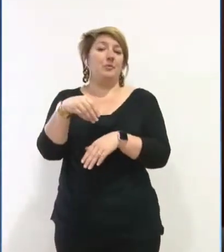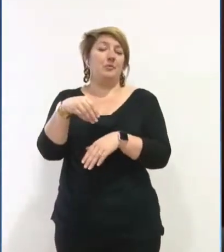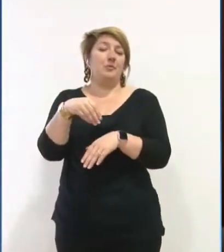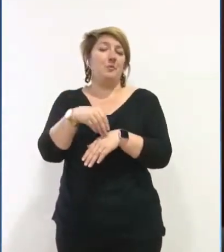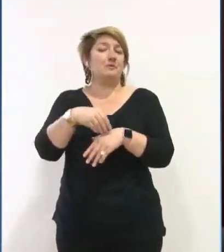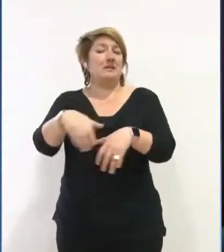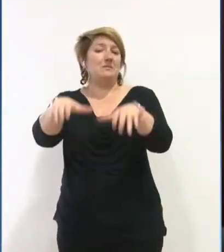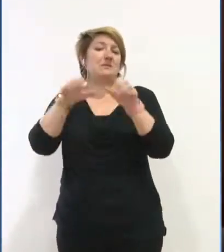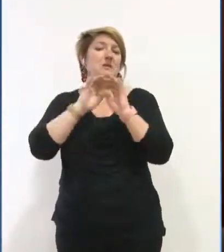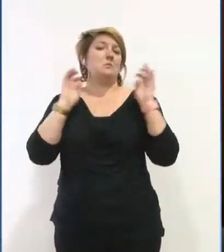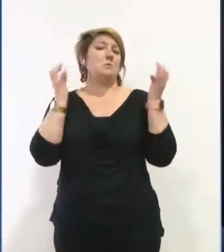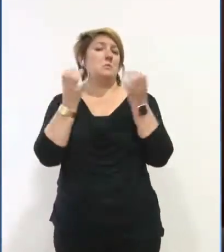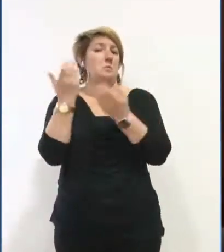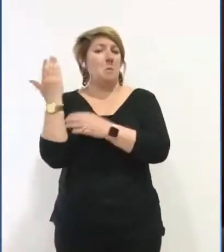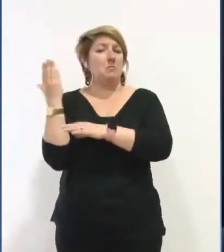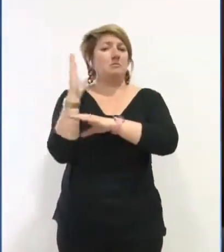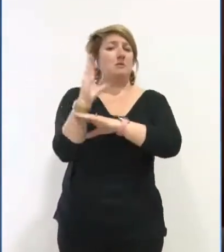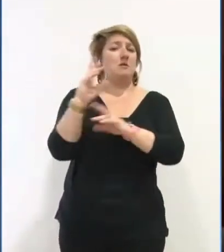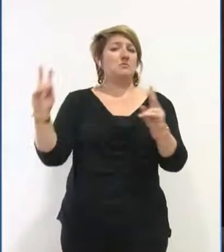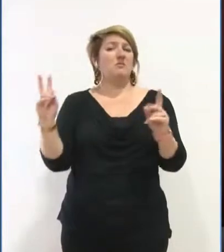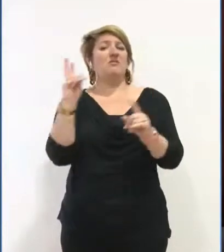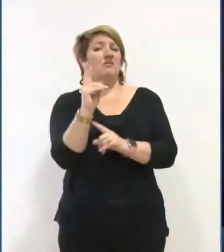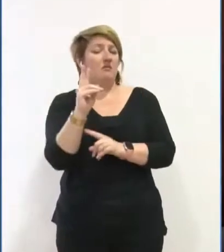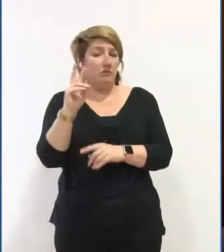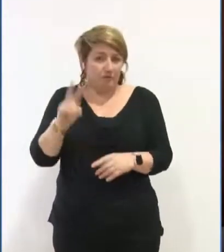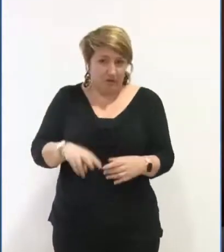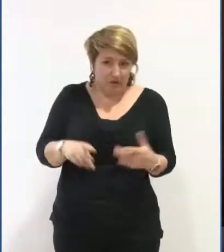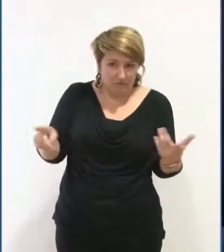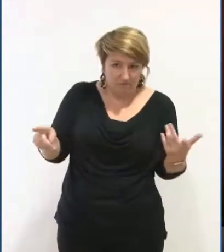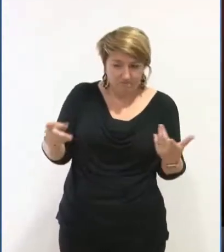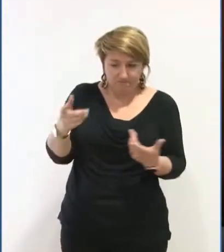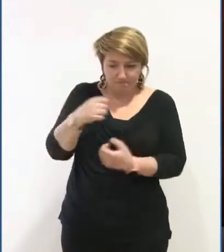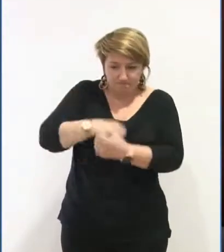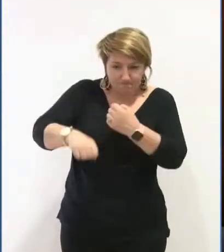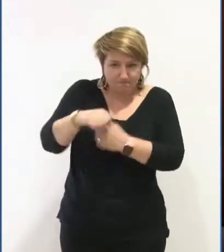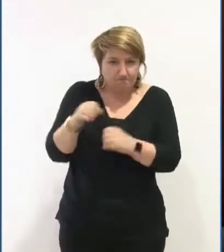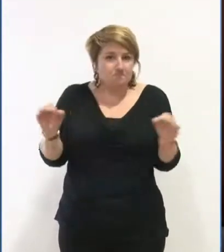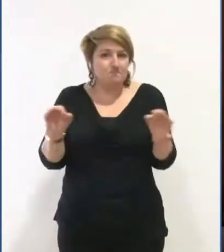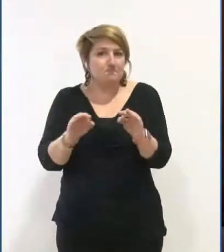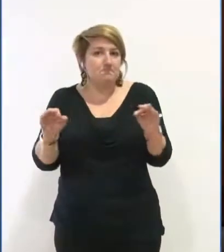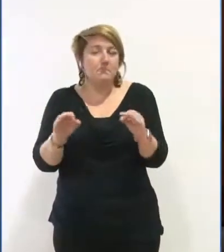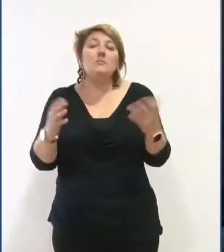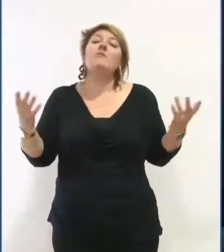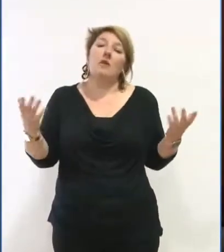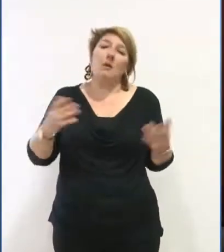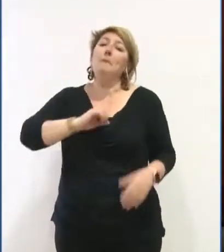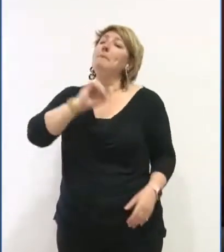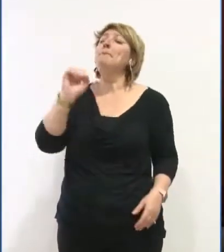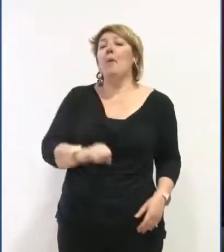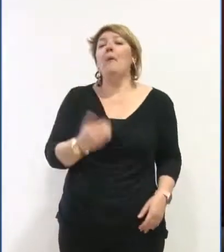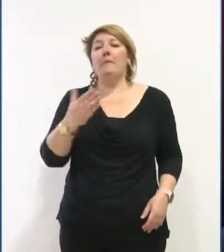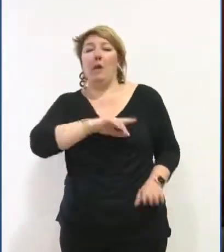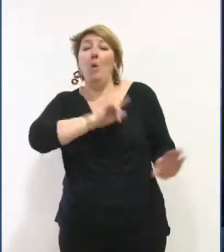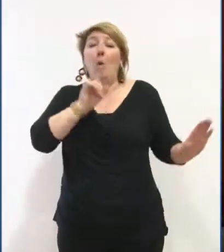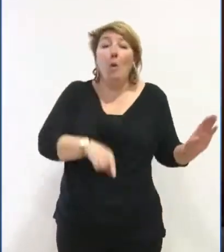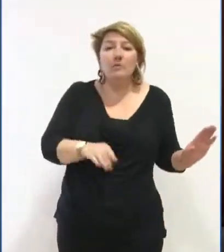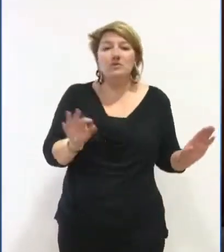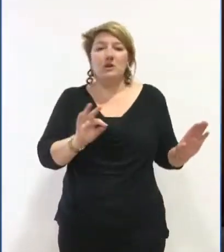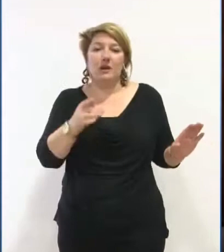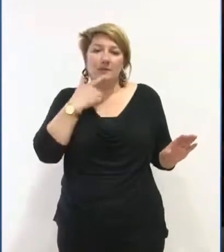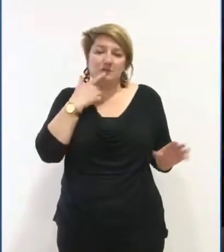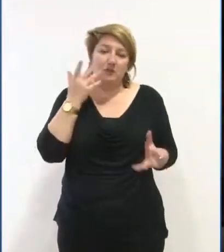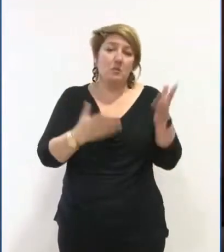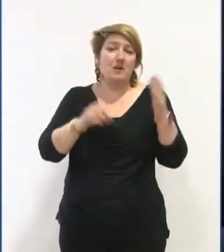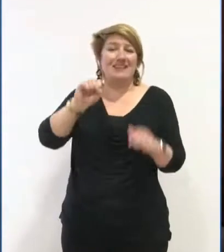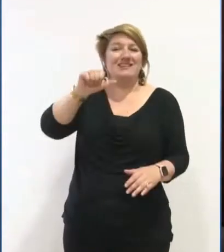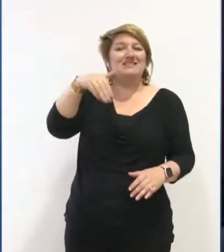d'administration, a priori, aucun dispositif spécifique n'organise de façon obligatoire la représentation des salariés d'une